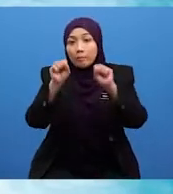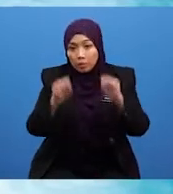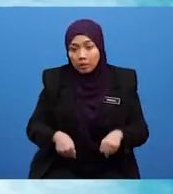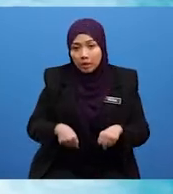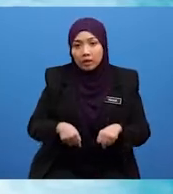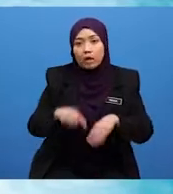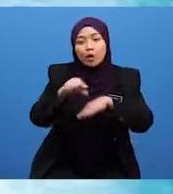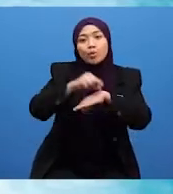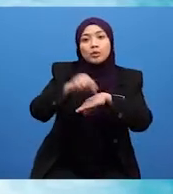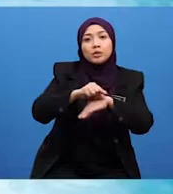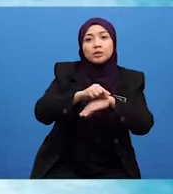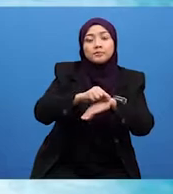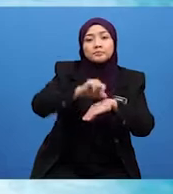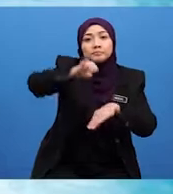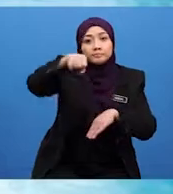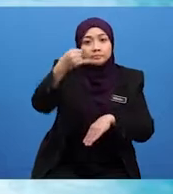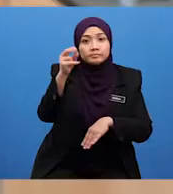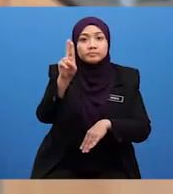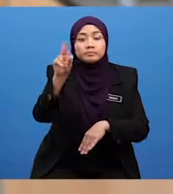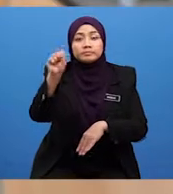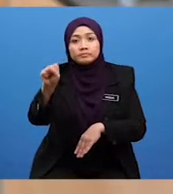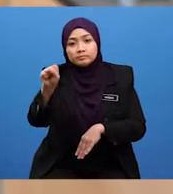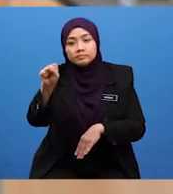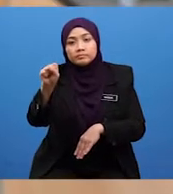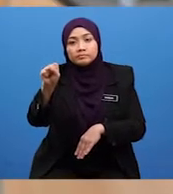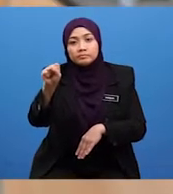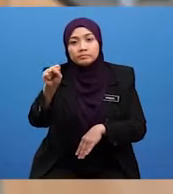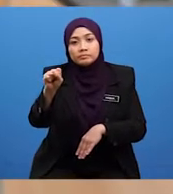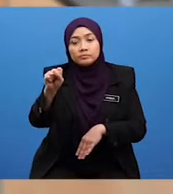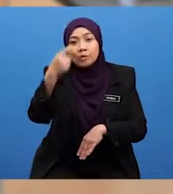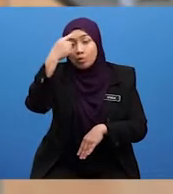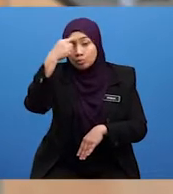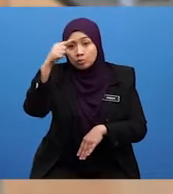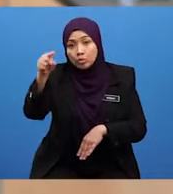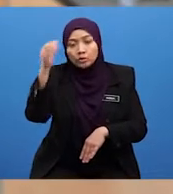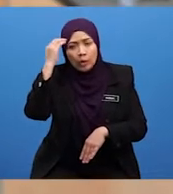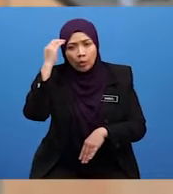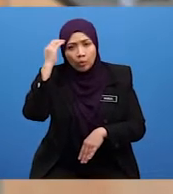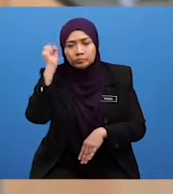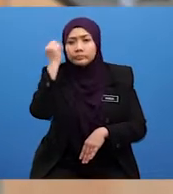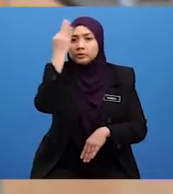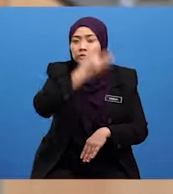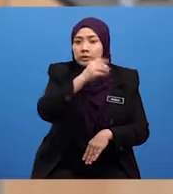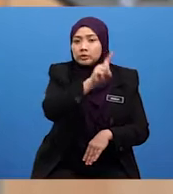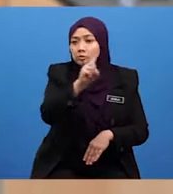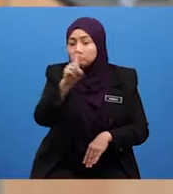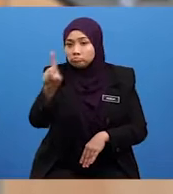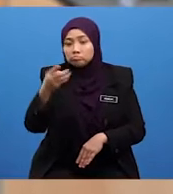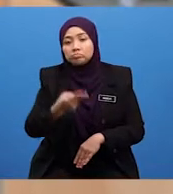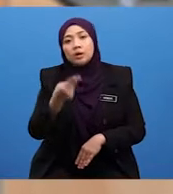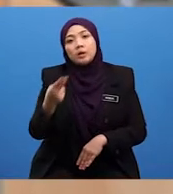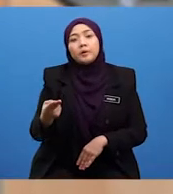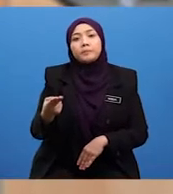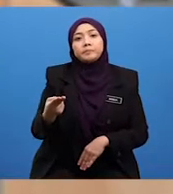sifat kimia sesuatu bahan. Murid-murid juga boleh menggunakan kaedah ini di